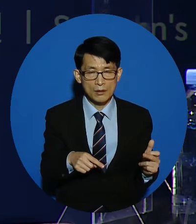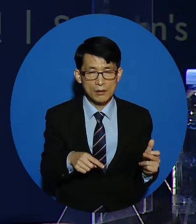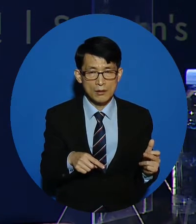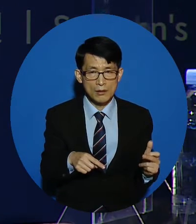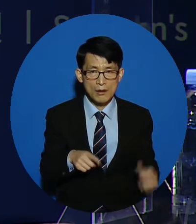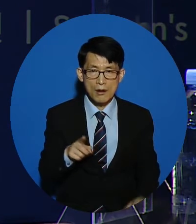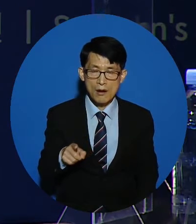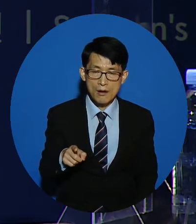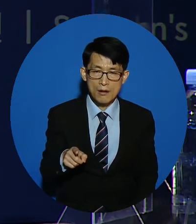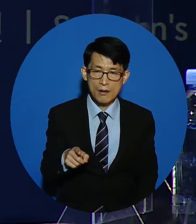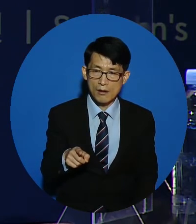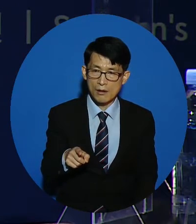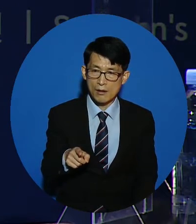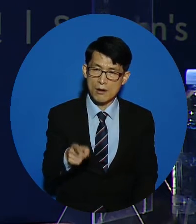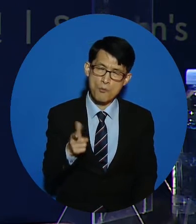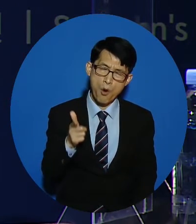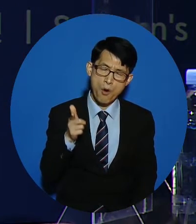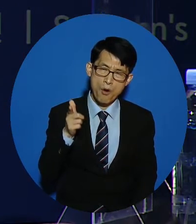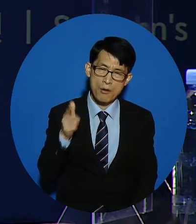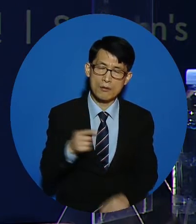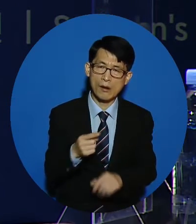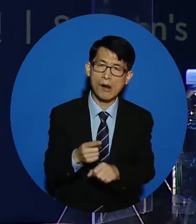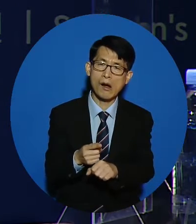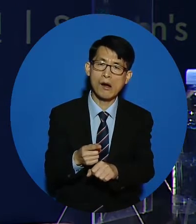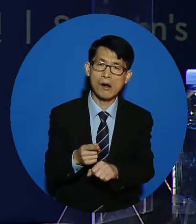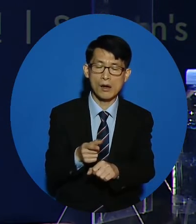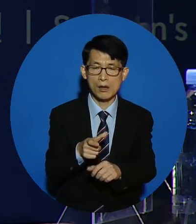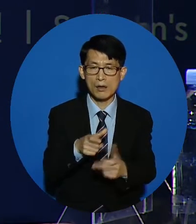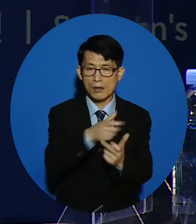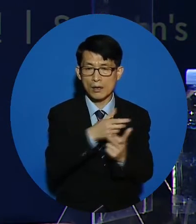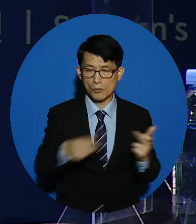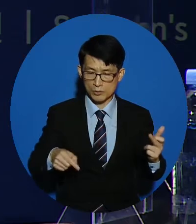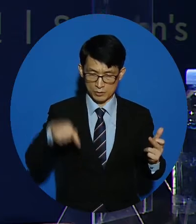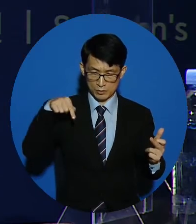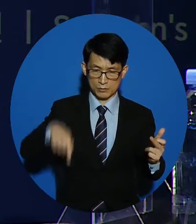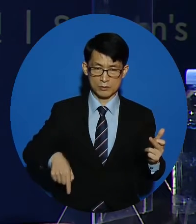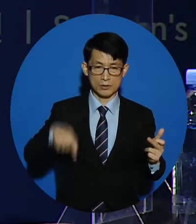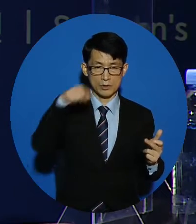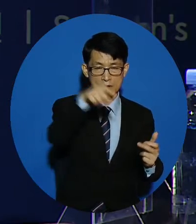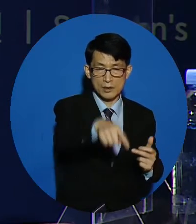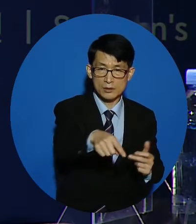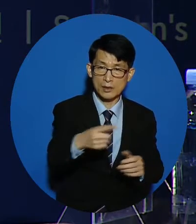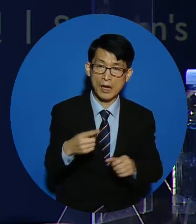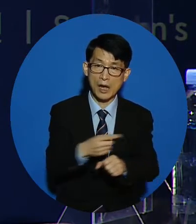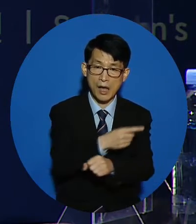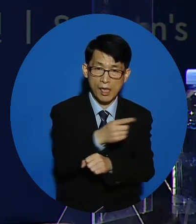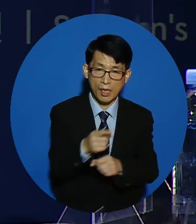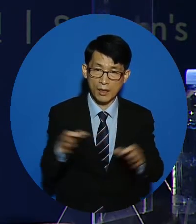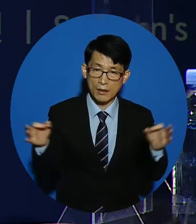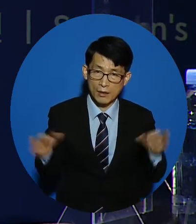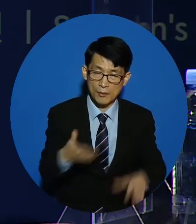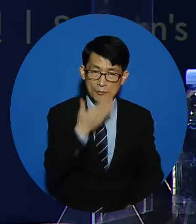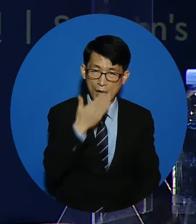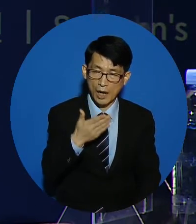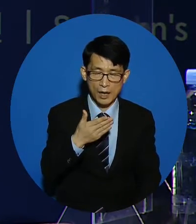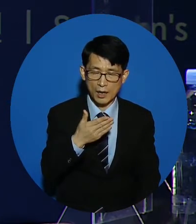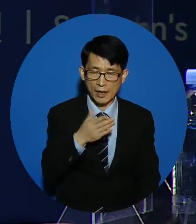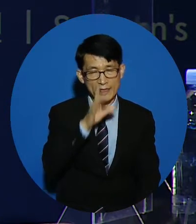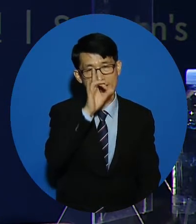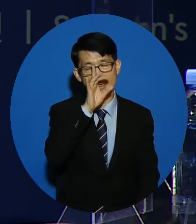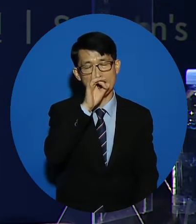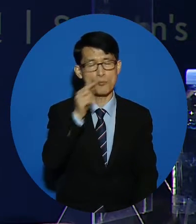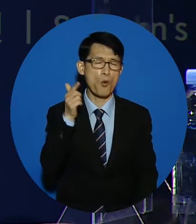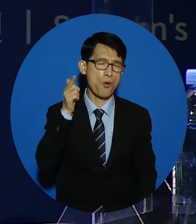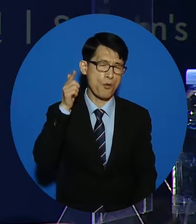이 1시간 이내에 갈 만한 곳이 아니다는 것을 알고 있습니다. 그렇기 때문에